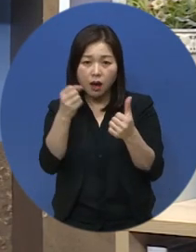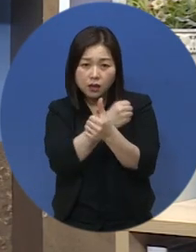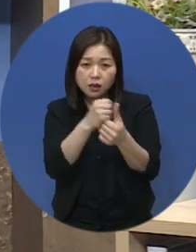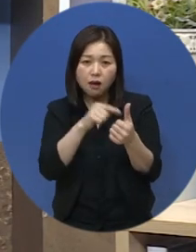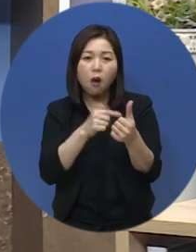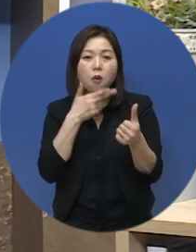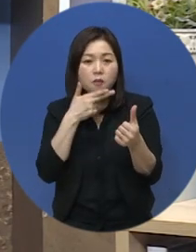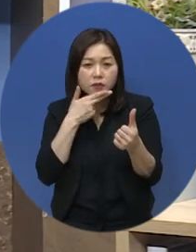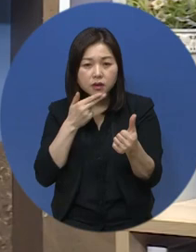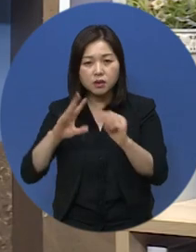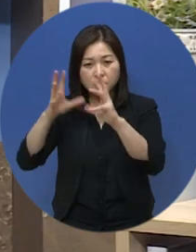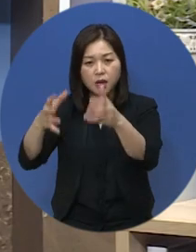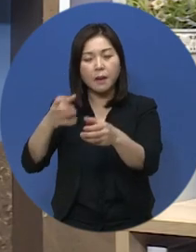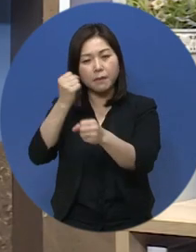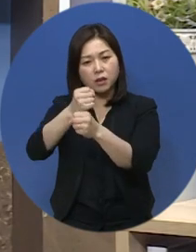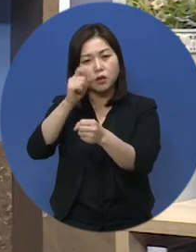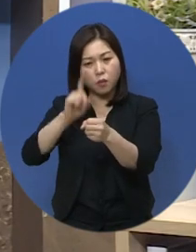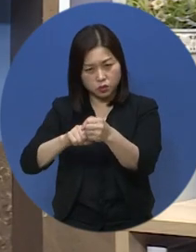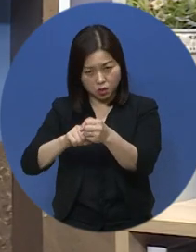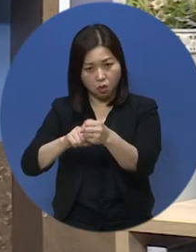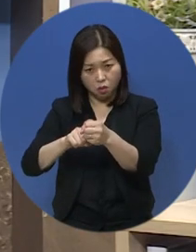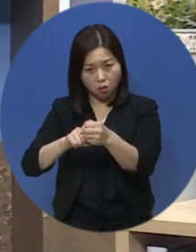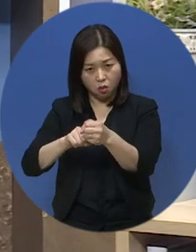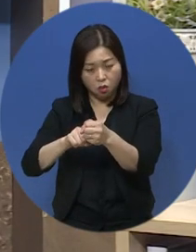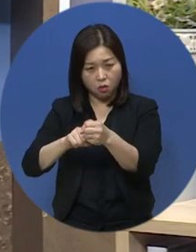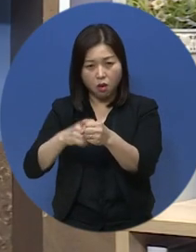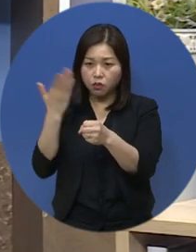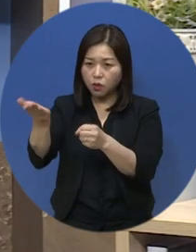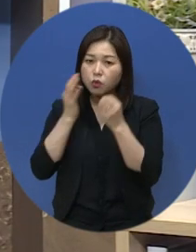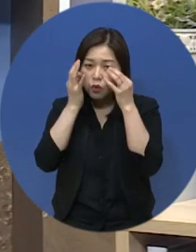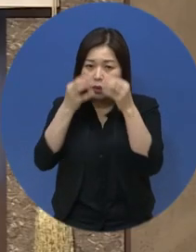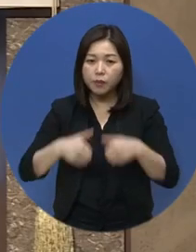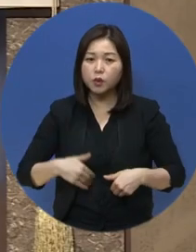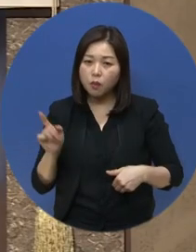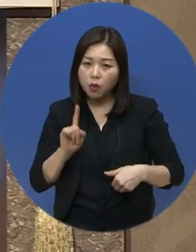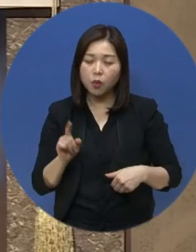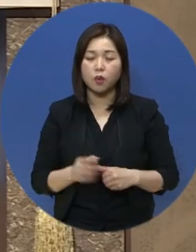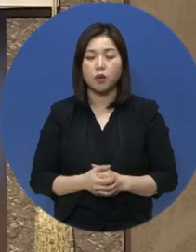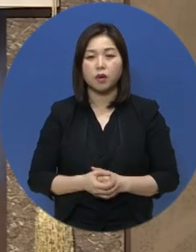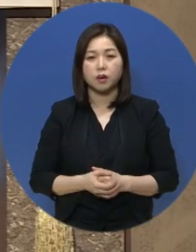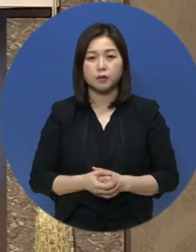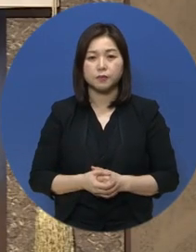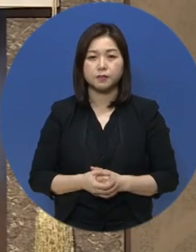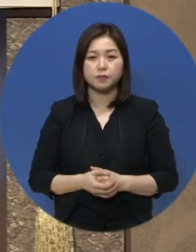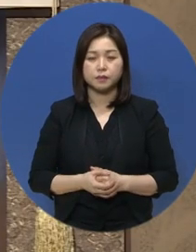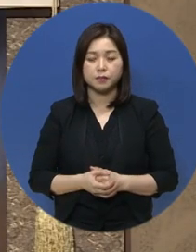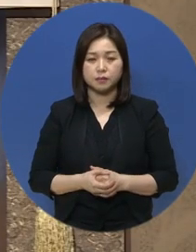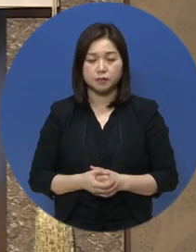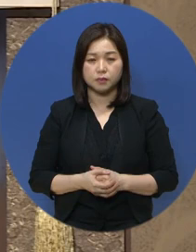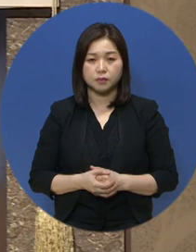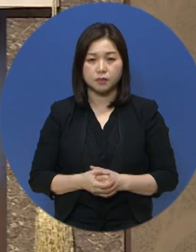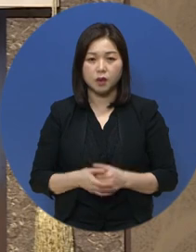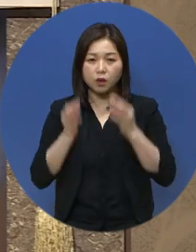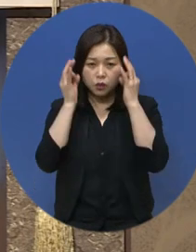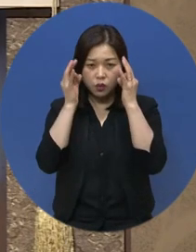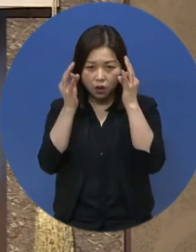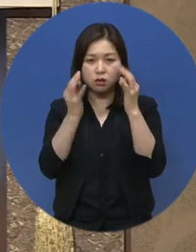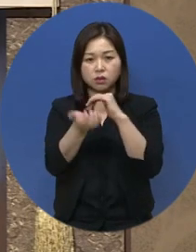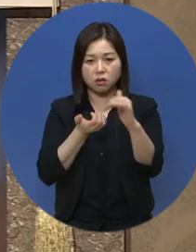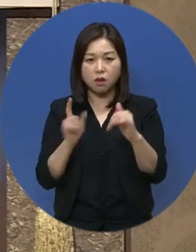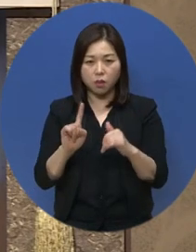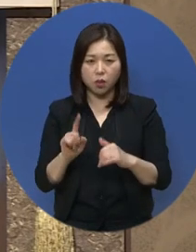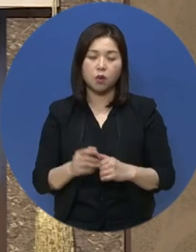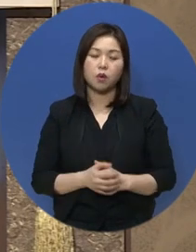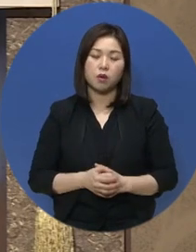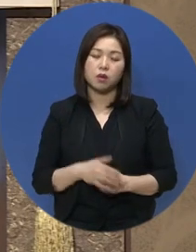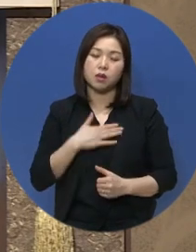만들기 위해서는 대표님께서는 어떤 노력을 해야 된다고 생각하시나요? 먼저 그 노력에 앞서서 네.